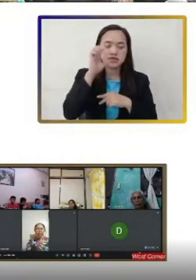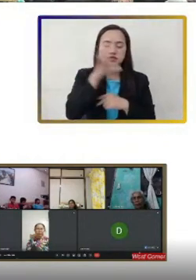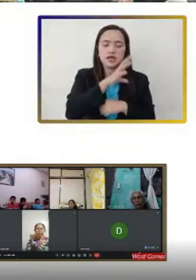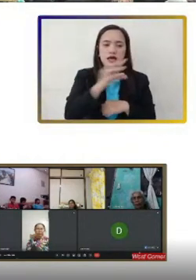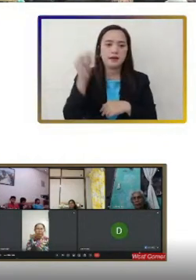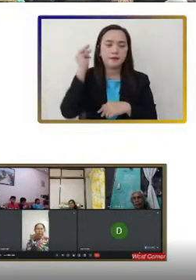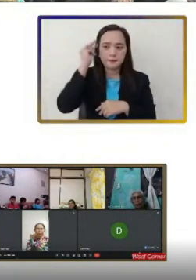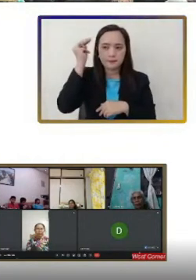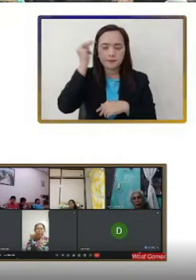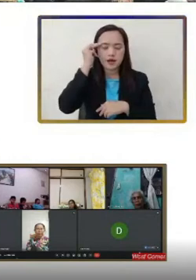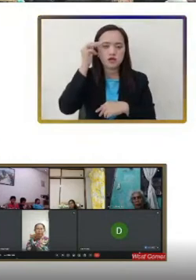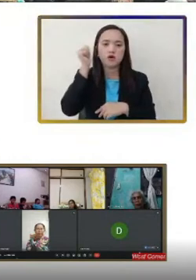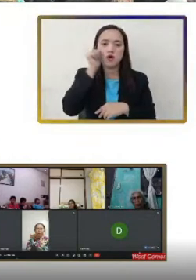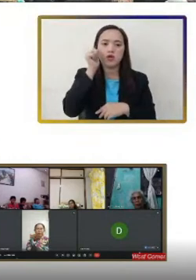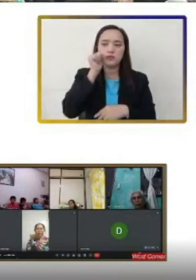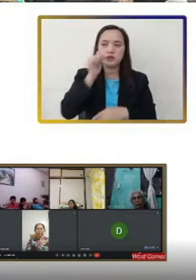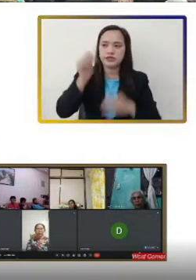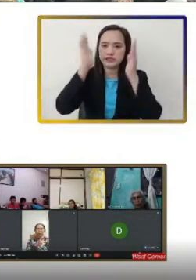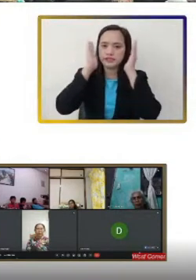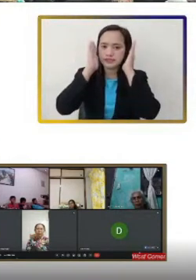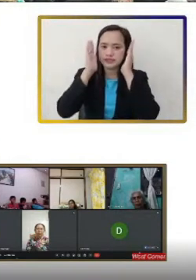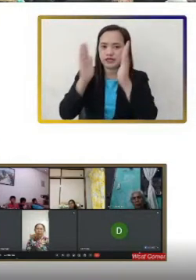Ito ho, lagi ko sinasabi mga kapatid.